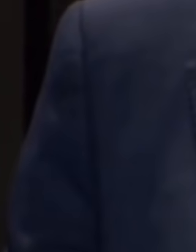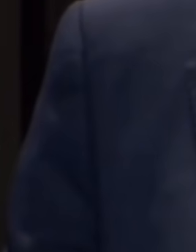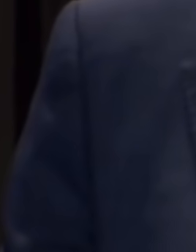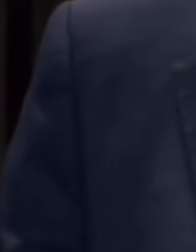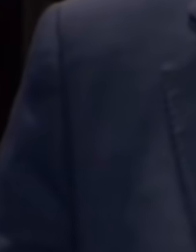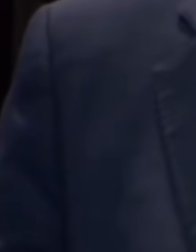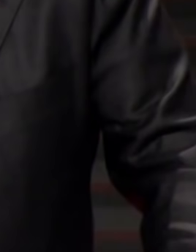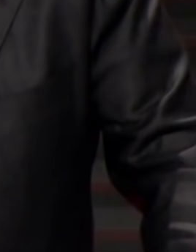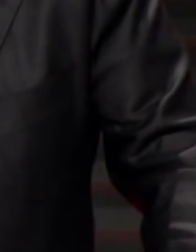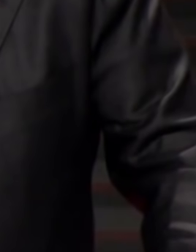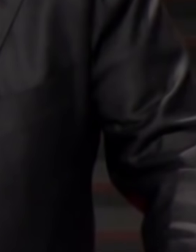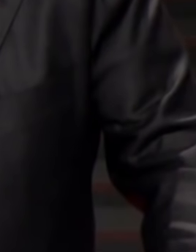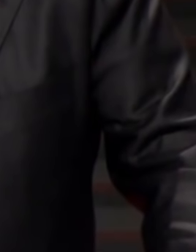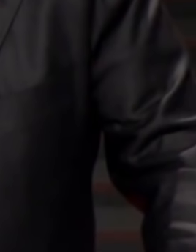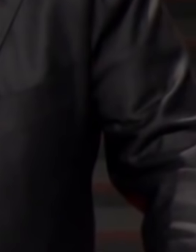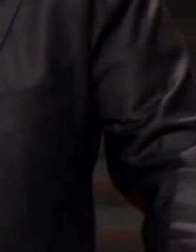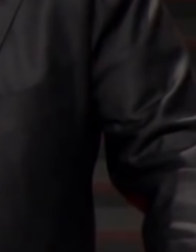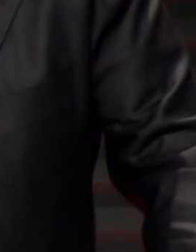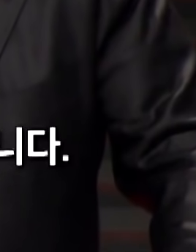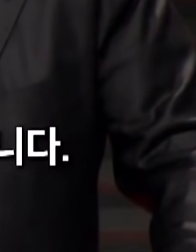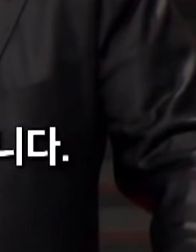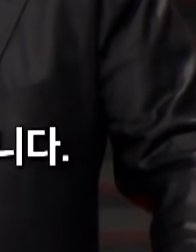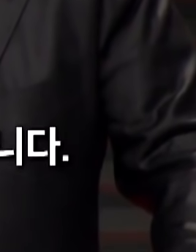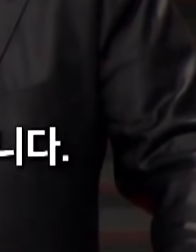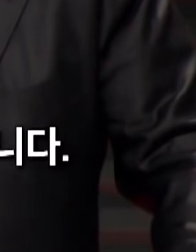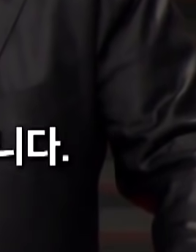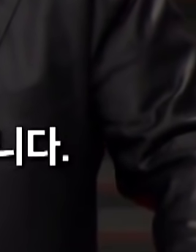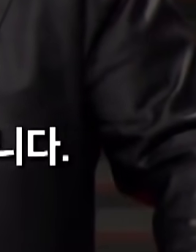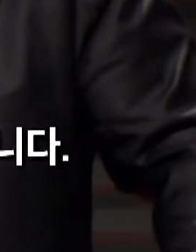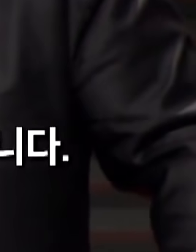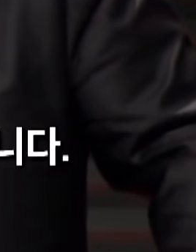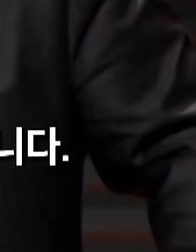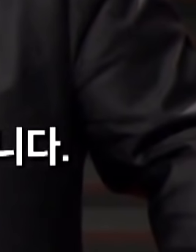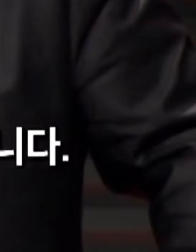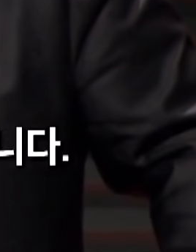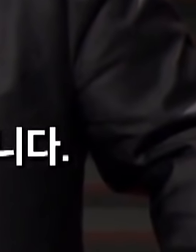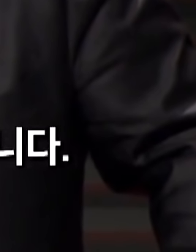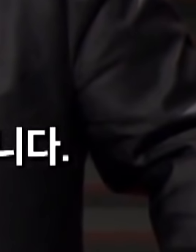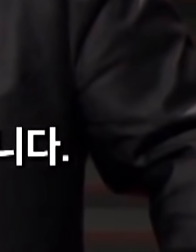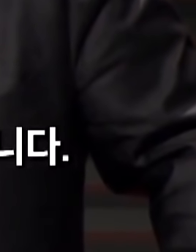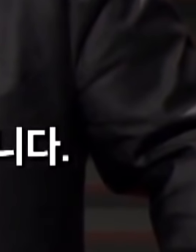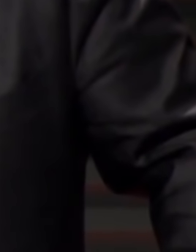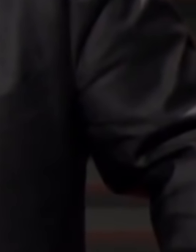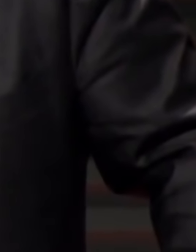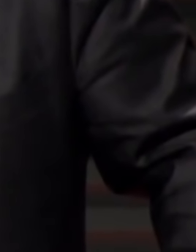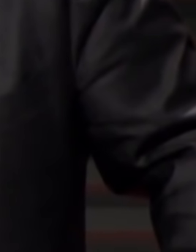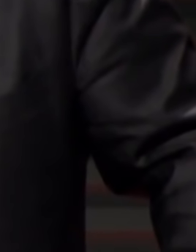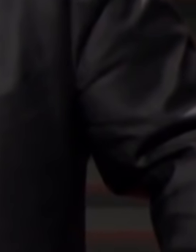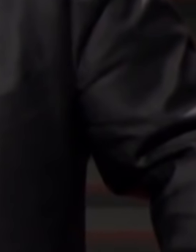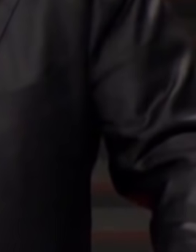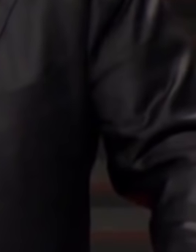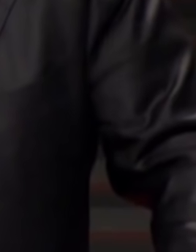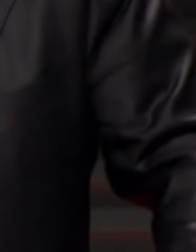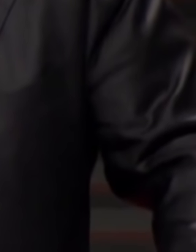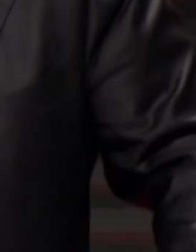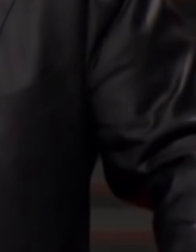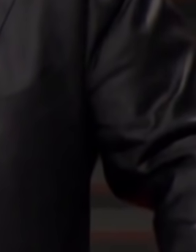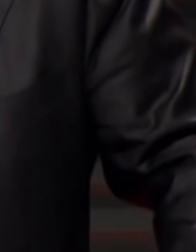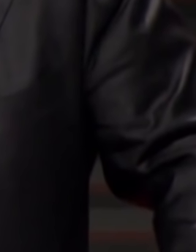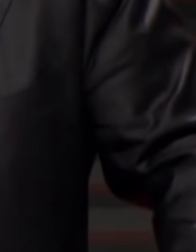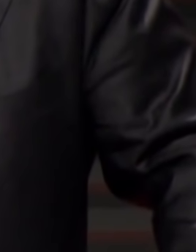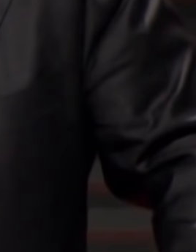한 말씀 좀 해주십시오. 전월세 계약해 보셨습니까? 해봤습니다만은 제가 직접 복덕방에 가지는 않았습니다. 아니 그럼 누가 합니까?